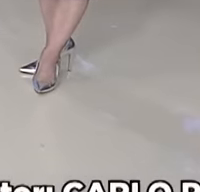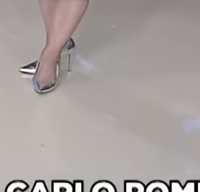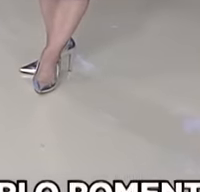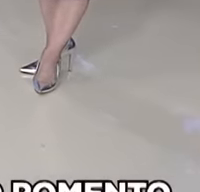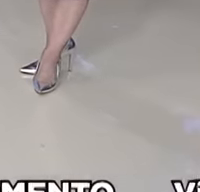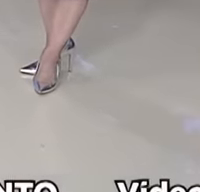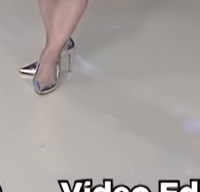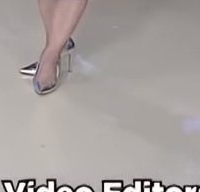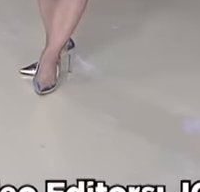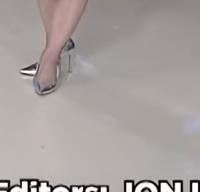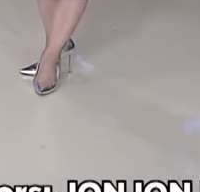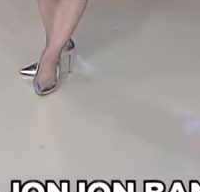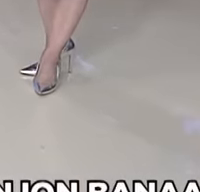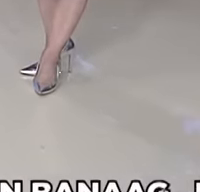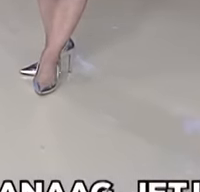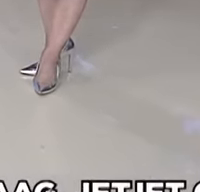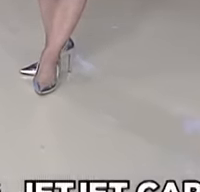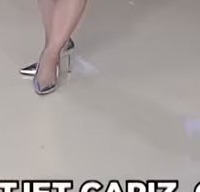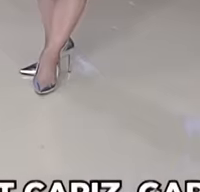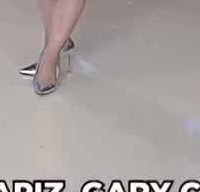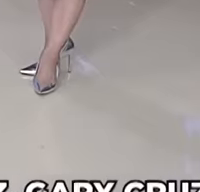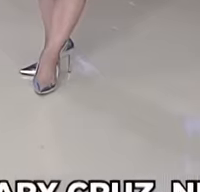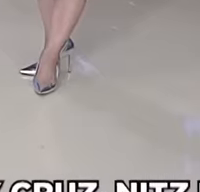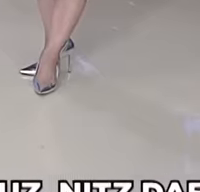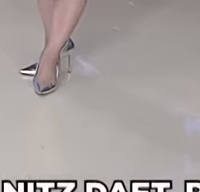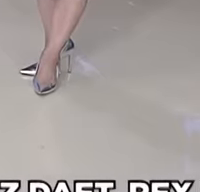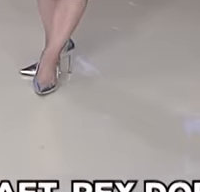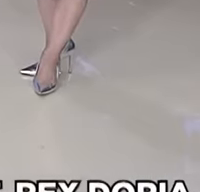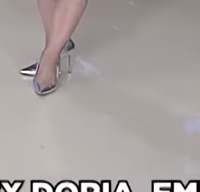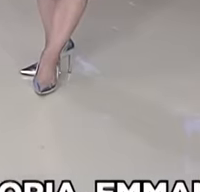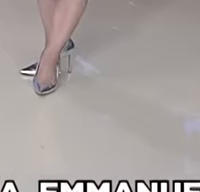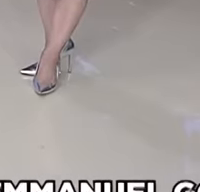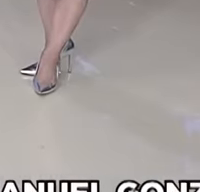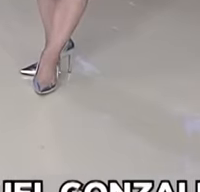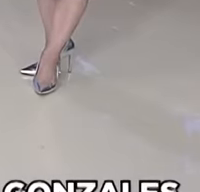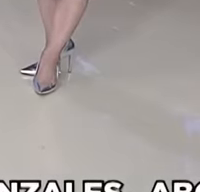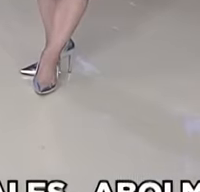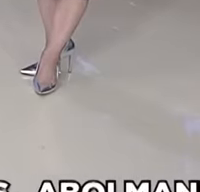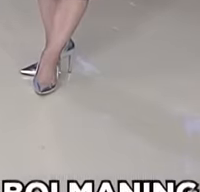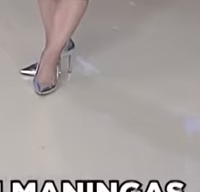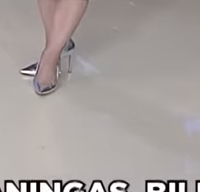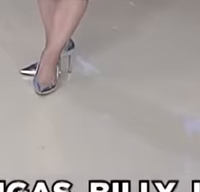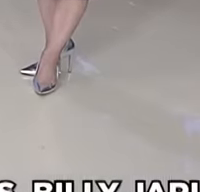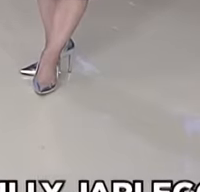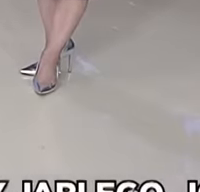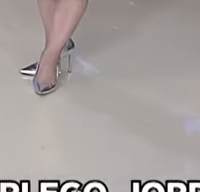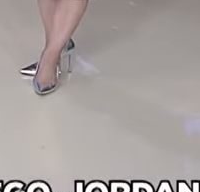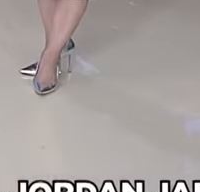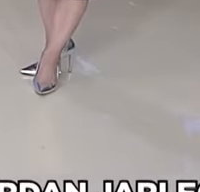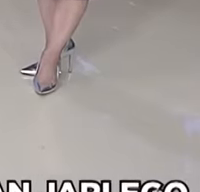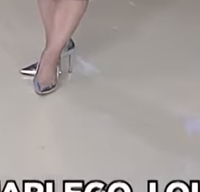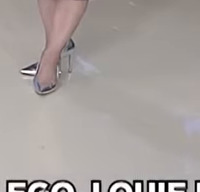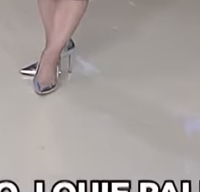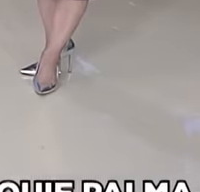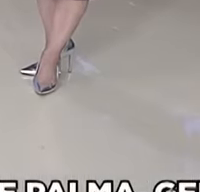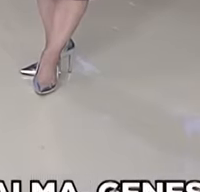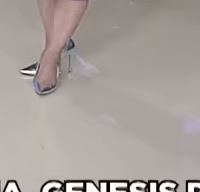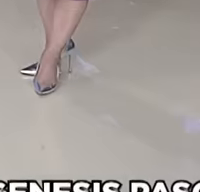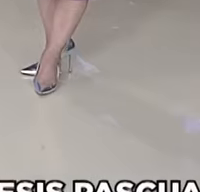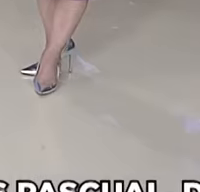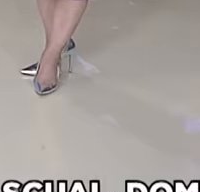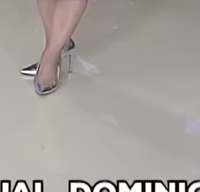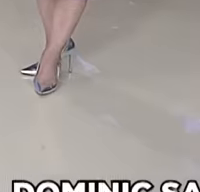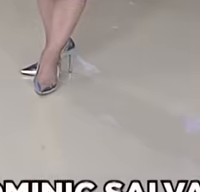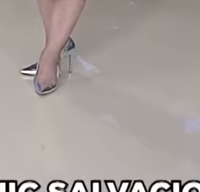Nagkakaproof. Simple maintenance lang naman eh. Ay, ingat po mga kapamilya. Pero tuloy ko pa rin ang Baguio. Talaga hindi ka mapipigil.